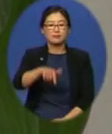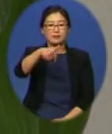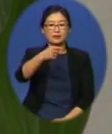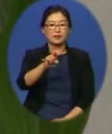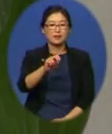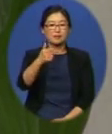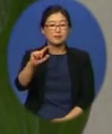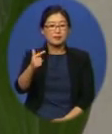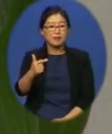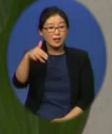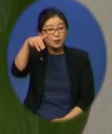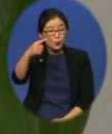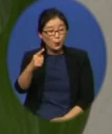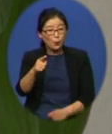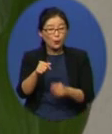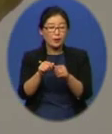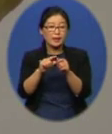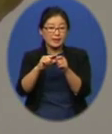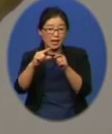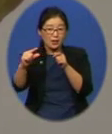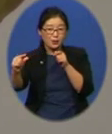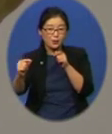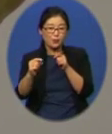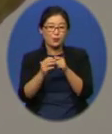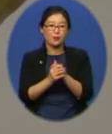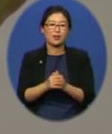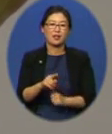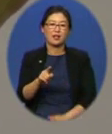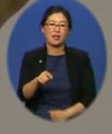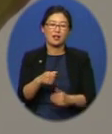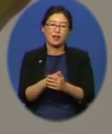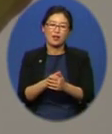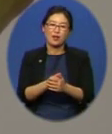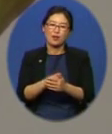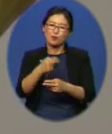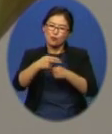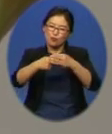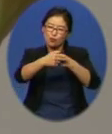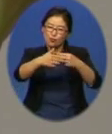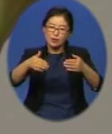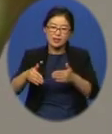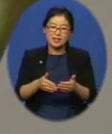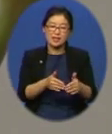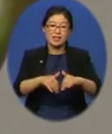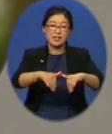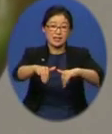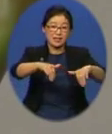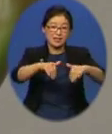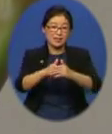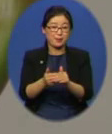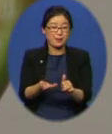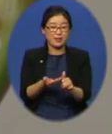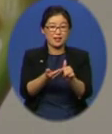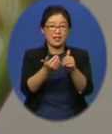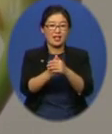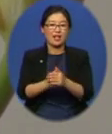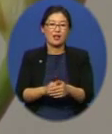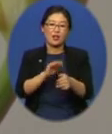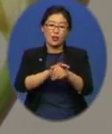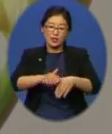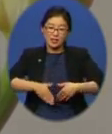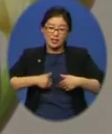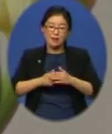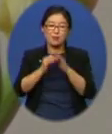금난초는 난초과에 속한 단연초로서 뚝이나 길가에서 자라며 경상남도,